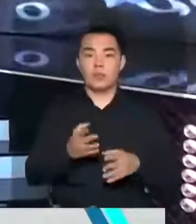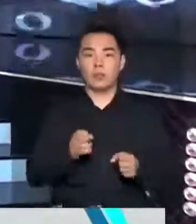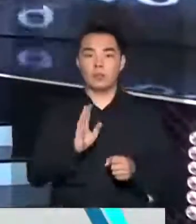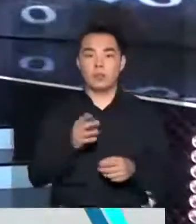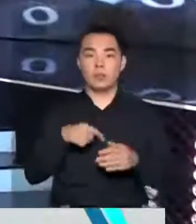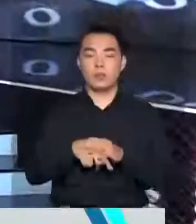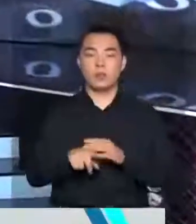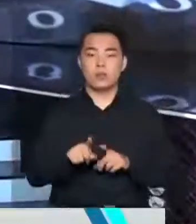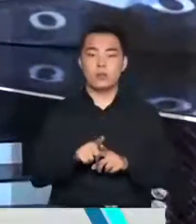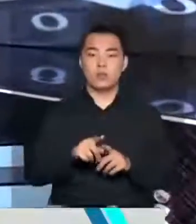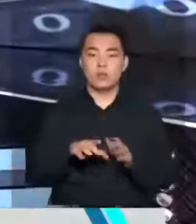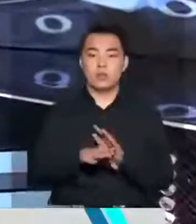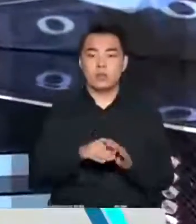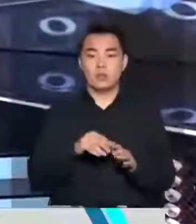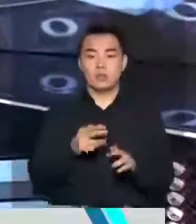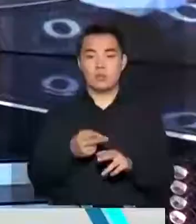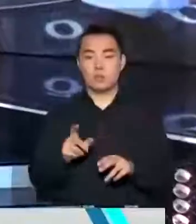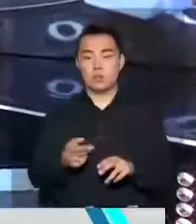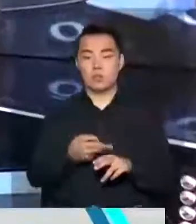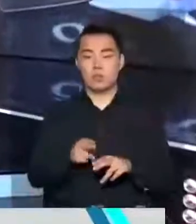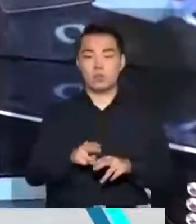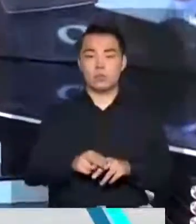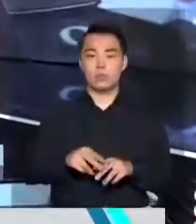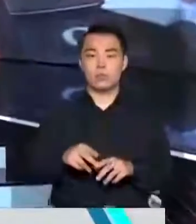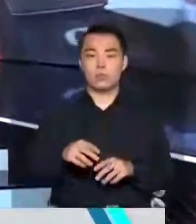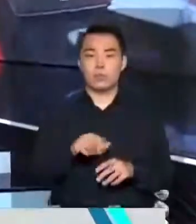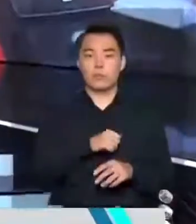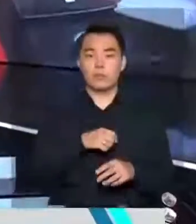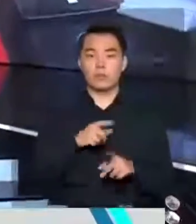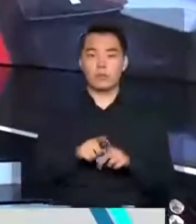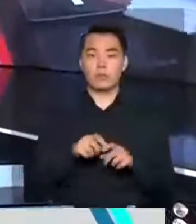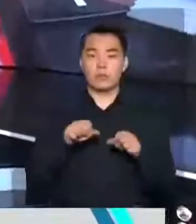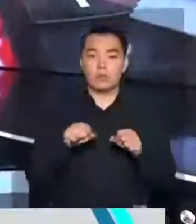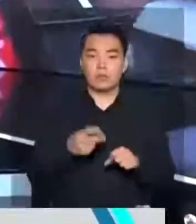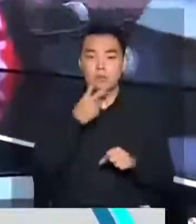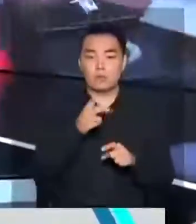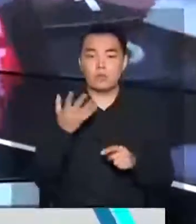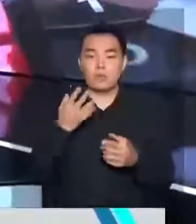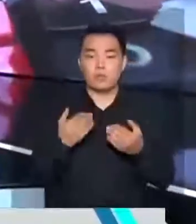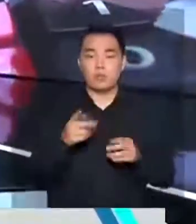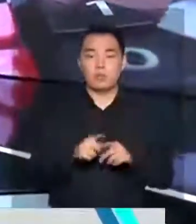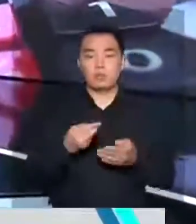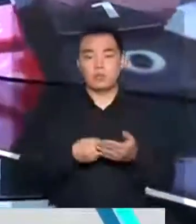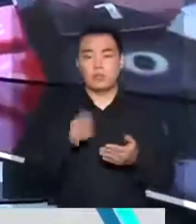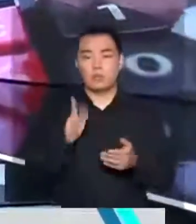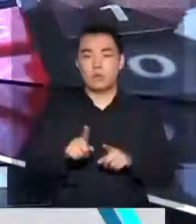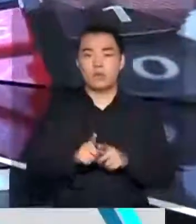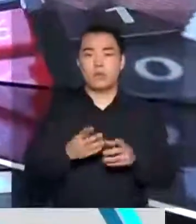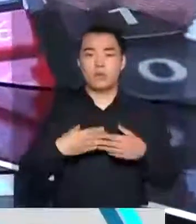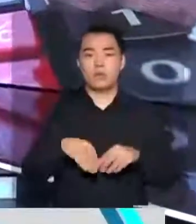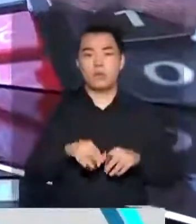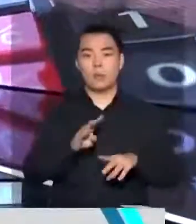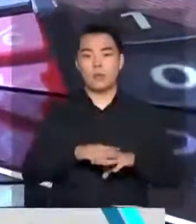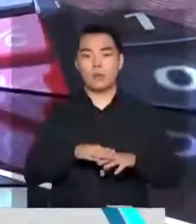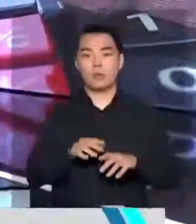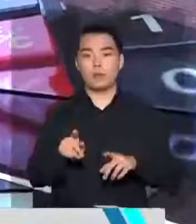мынау депутаттар мақұлдап мынау заң жобасы қабылданатын болса, онда бұның аясында барлығы отбасы банкте тұрғын